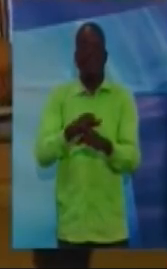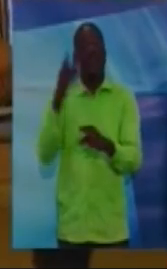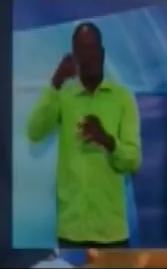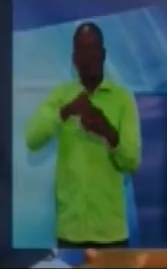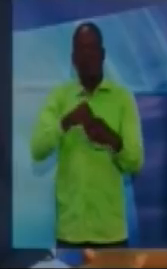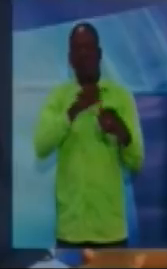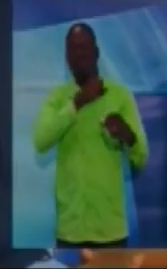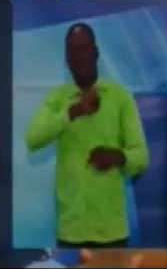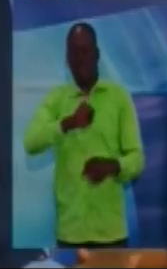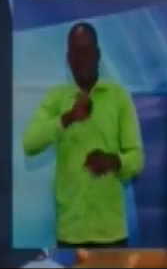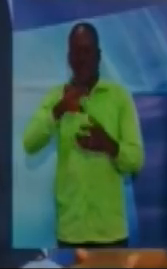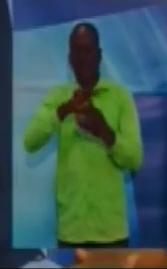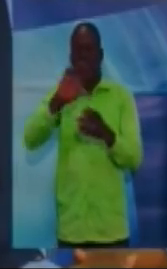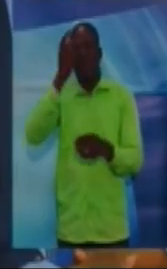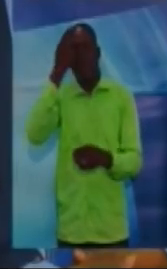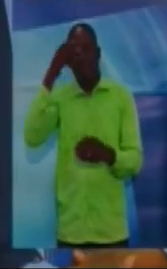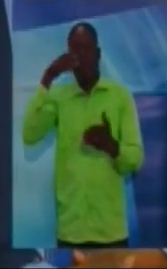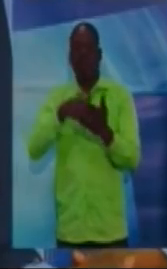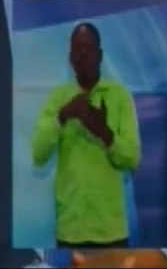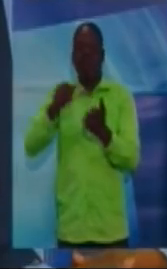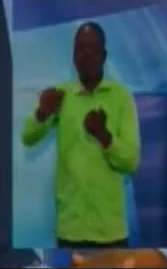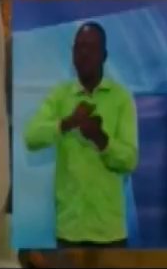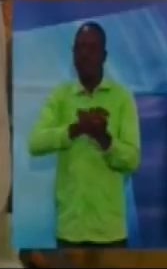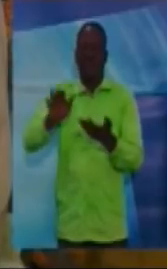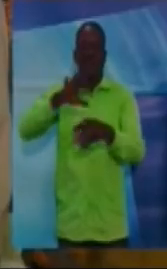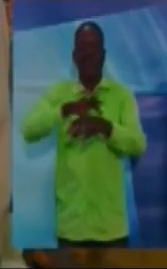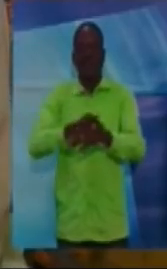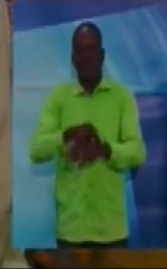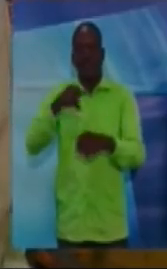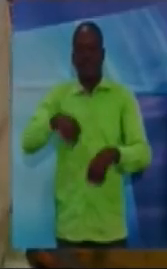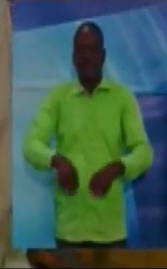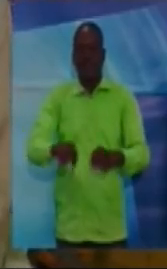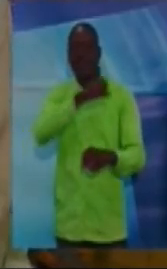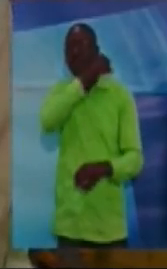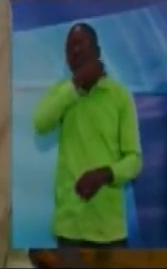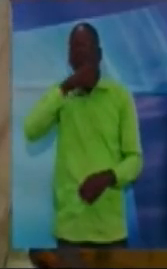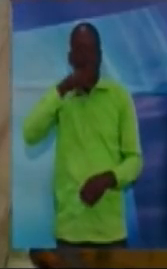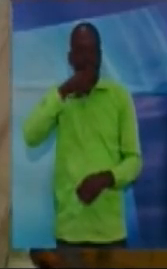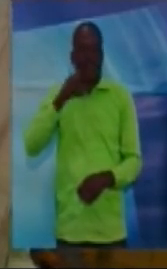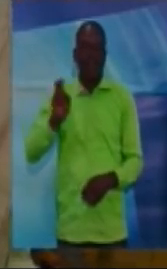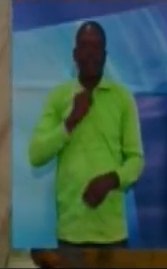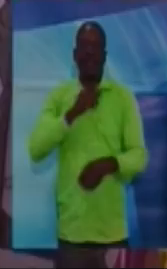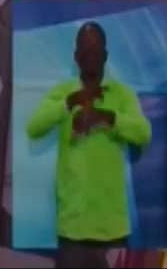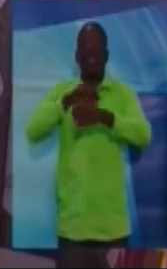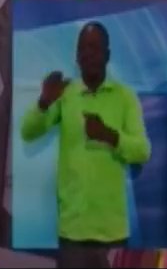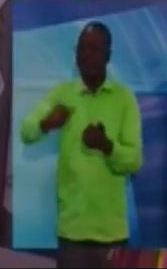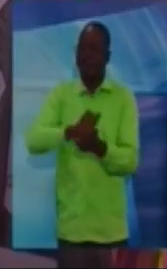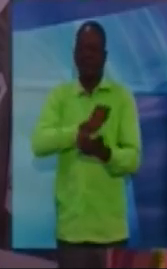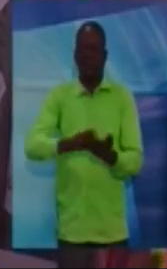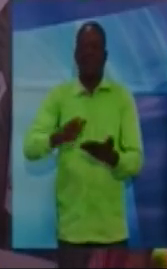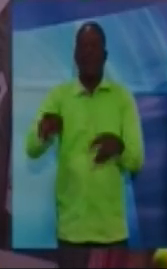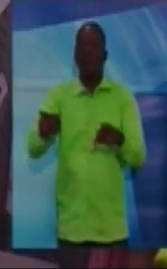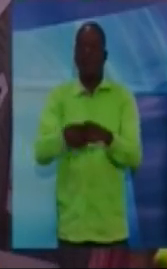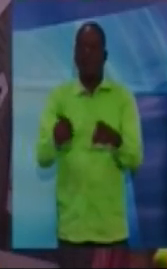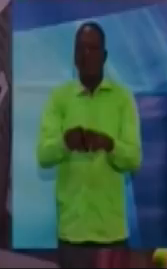interventions efficaces et définitives contre la dégradation des terres dans les zones arides. Nous disons souvent, les terres dégradées mènent